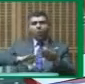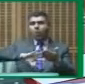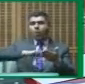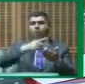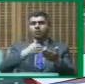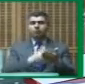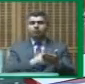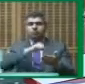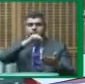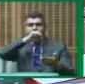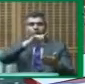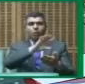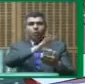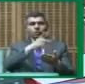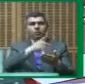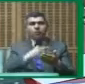عليها